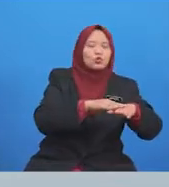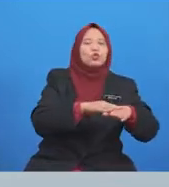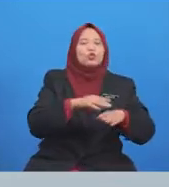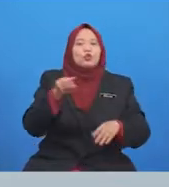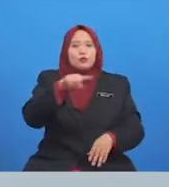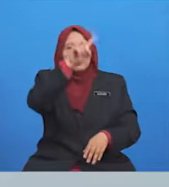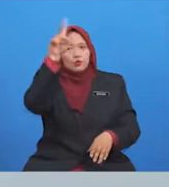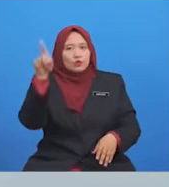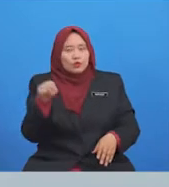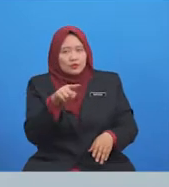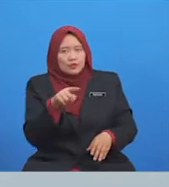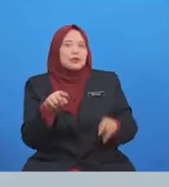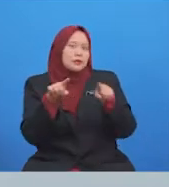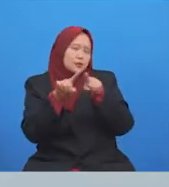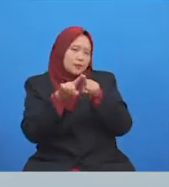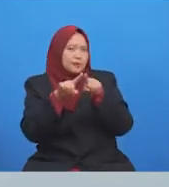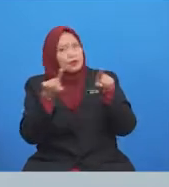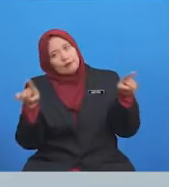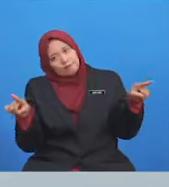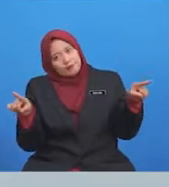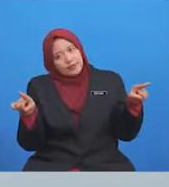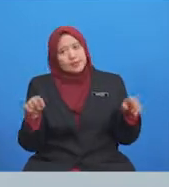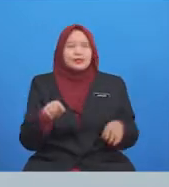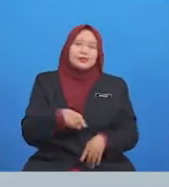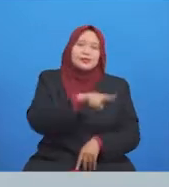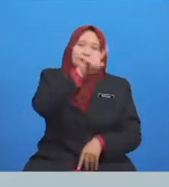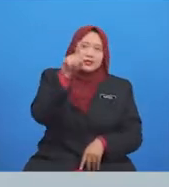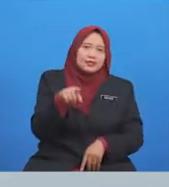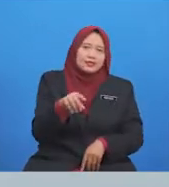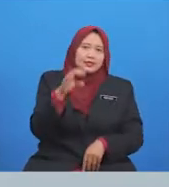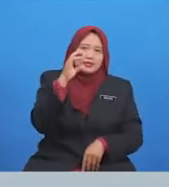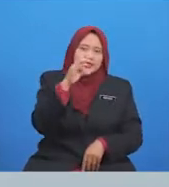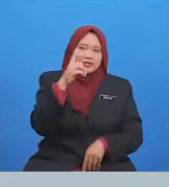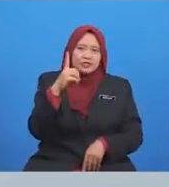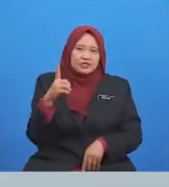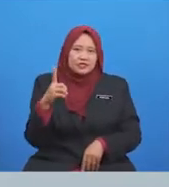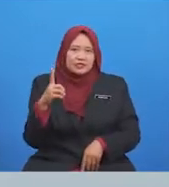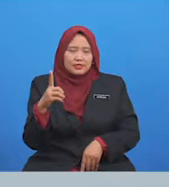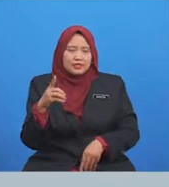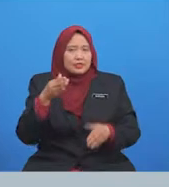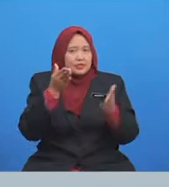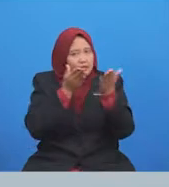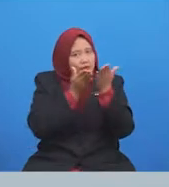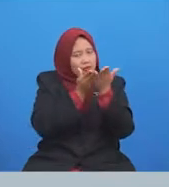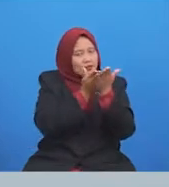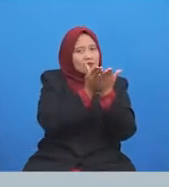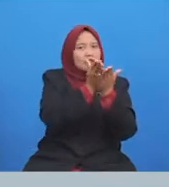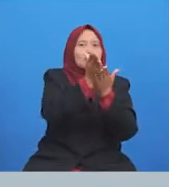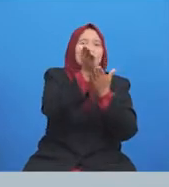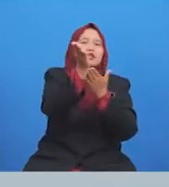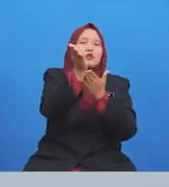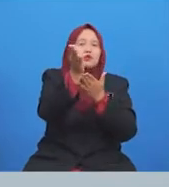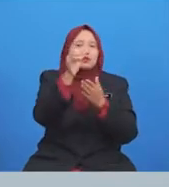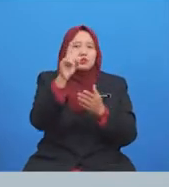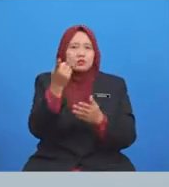Akan tetapi, garis CD merupakan garisan yang melalui bulatan